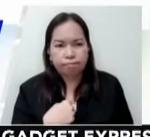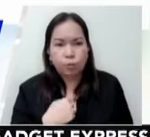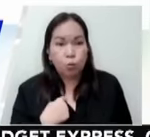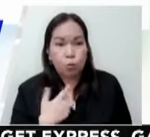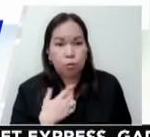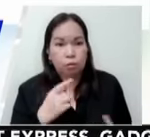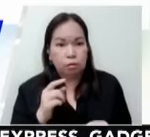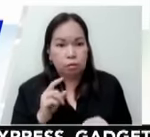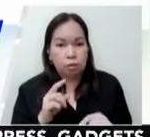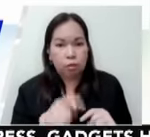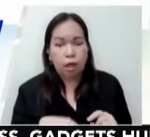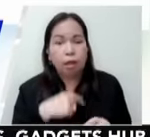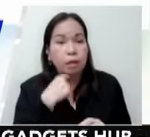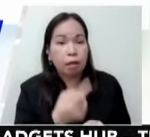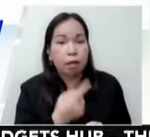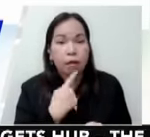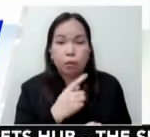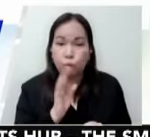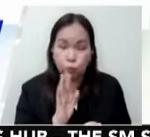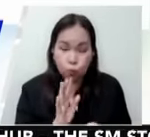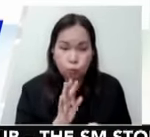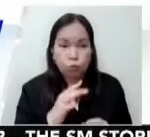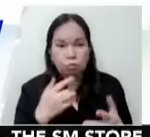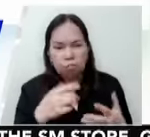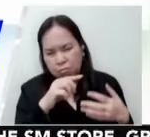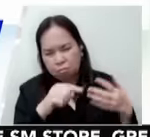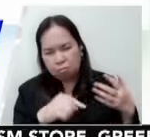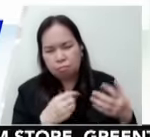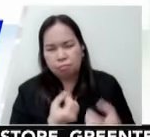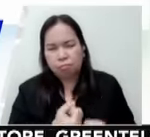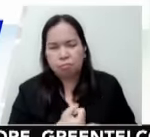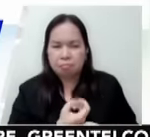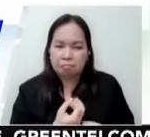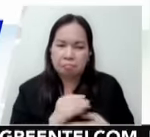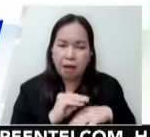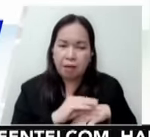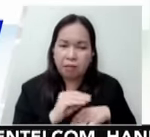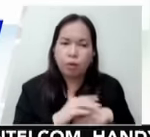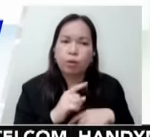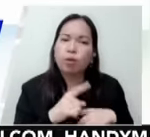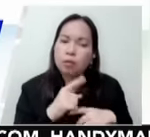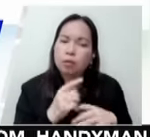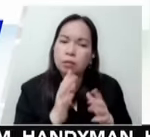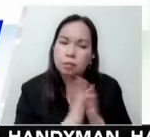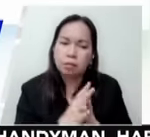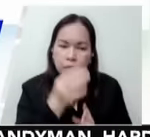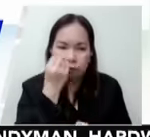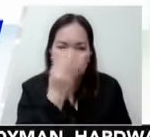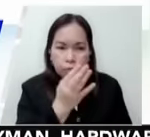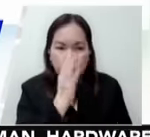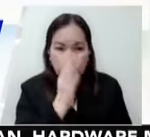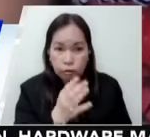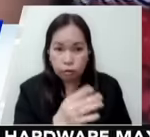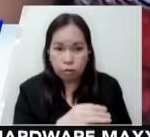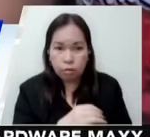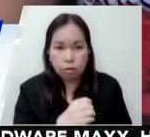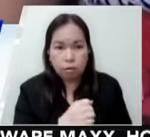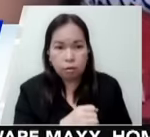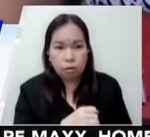na ganito, na ganyan. Kaya usually po, ang sinabi ko na lang sa kanya, mas okay talaga pag word ni God